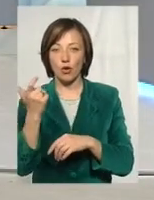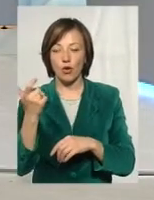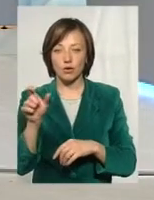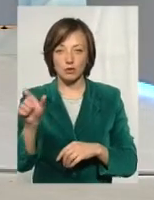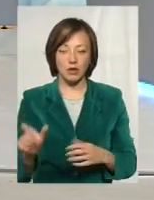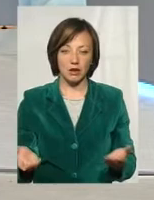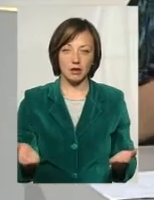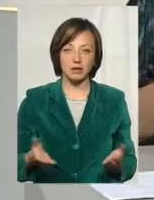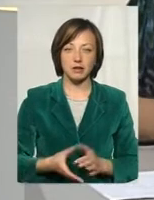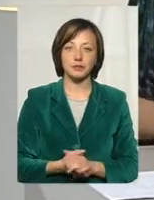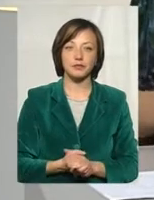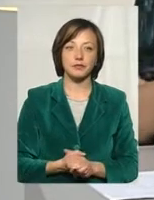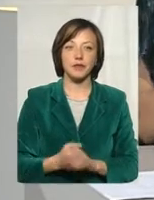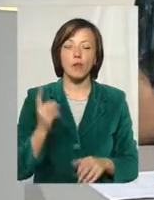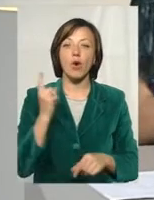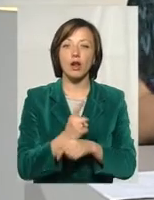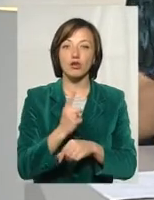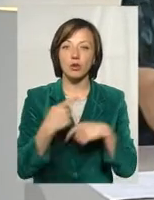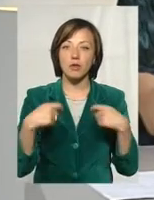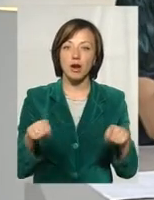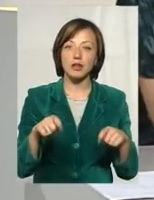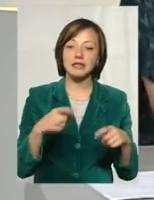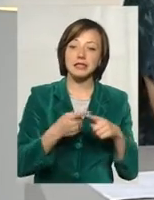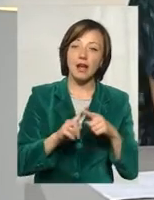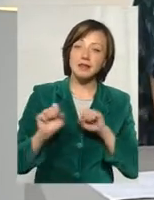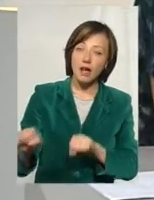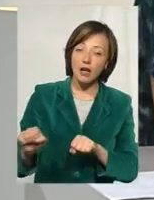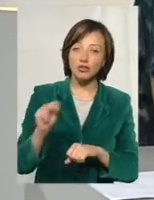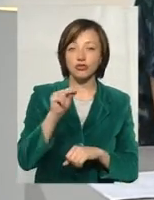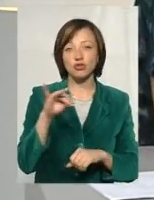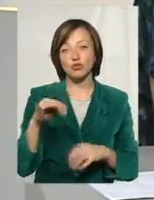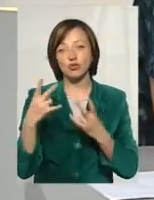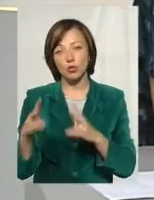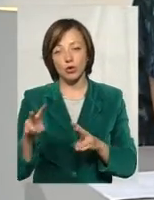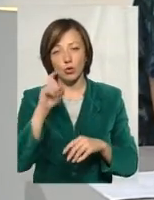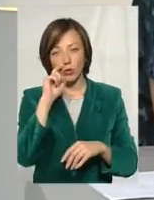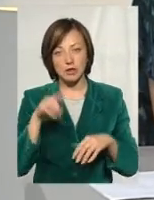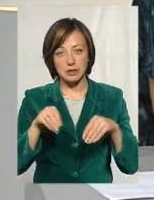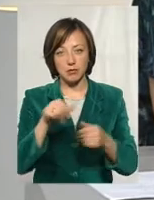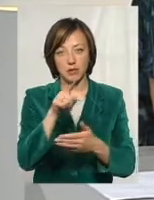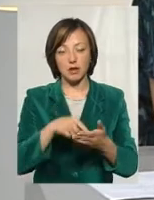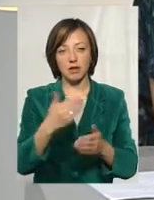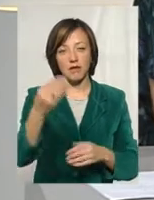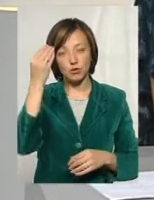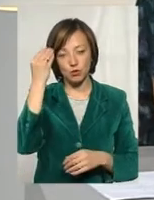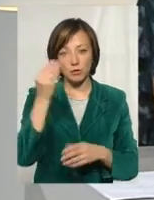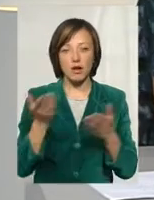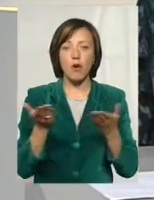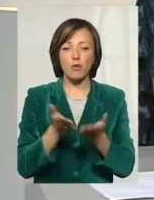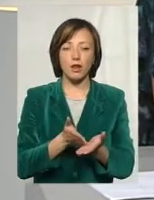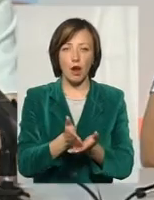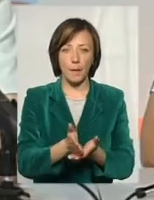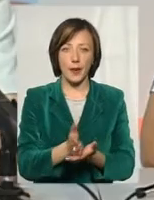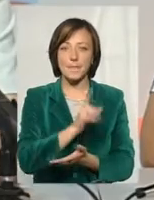інший. Мораторій, захист чи шкода на сьогоднішній день для української землі, на вашу думку, і в якому